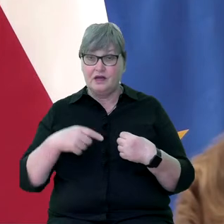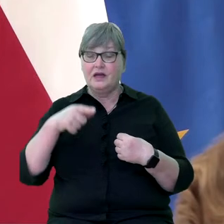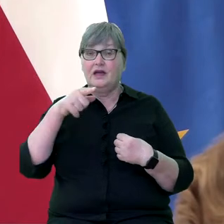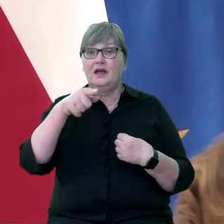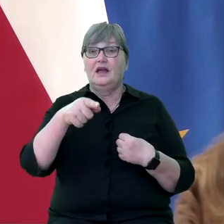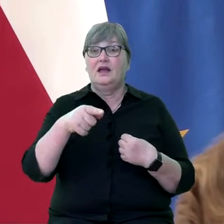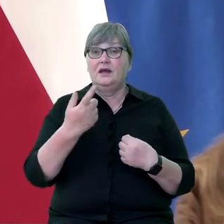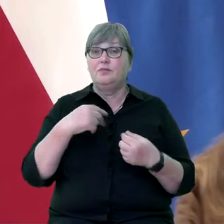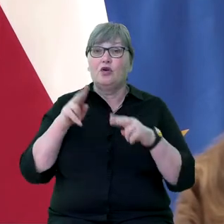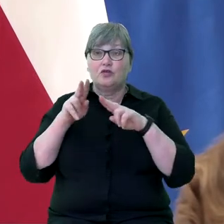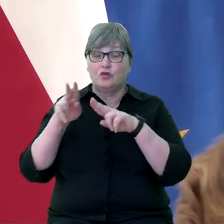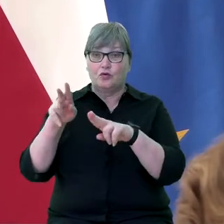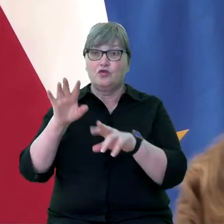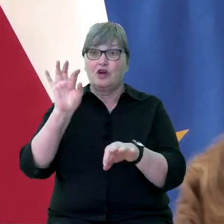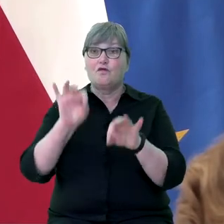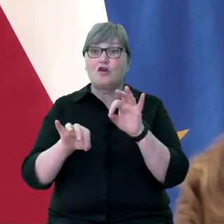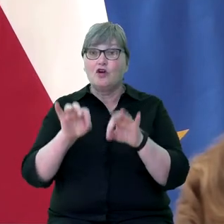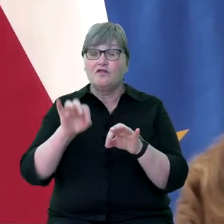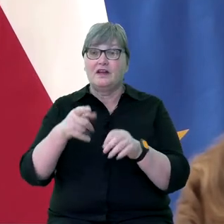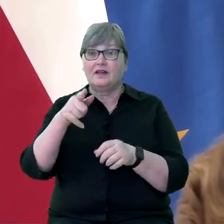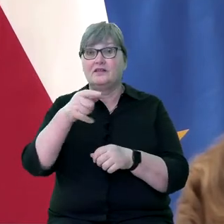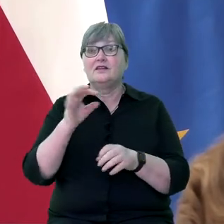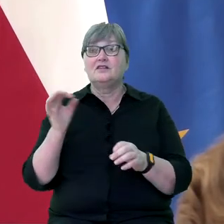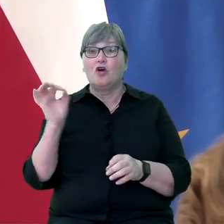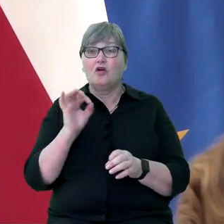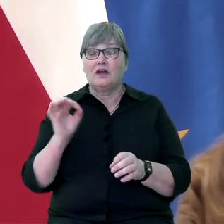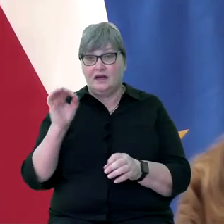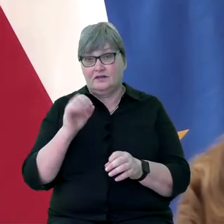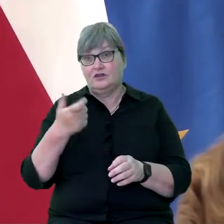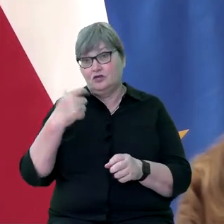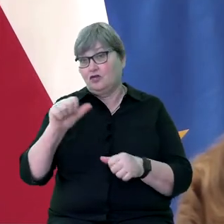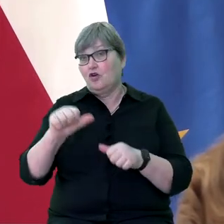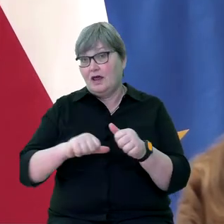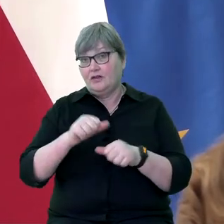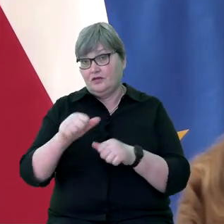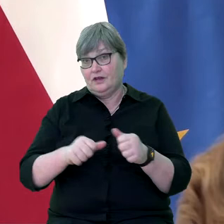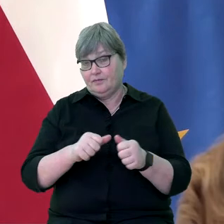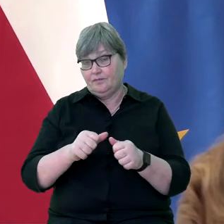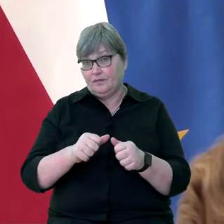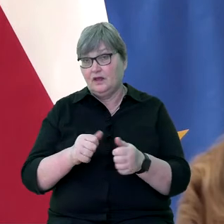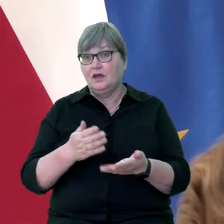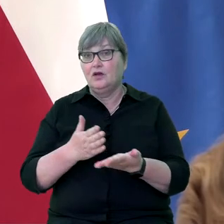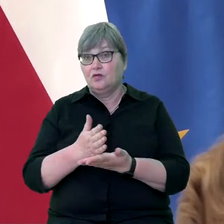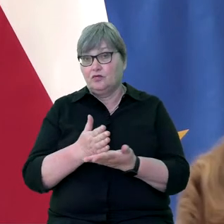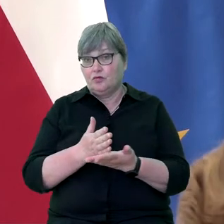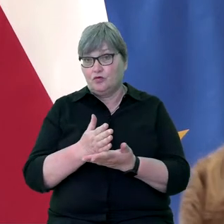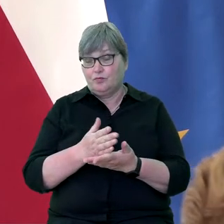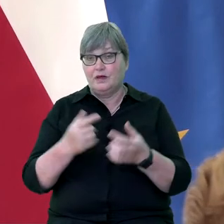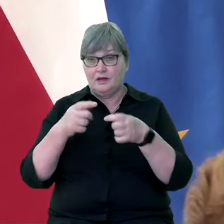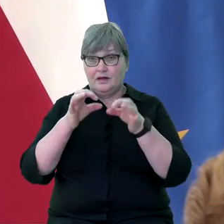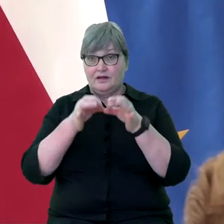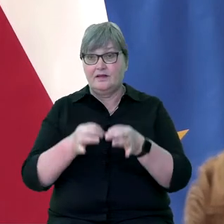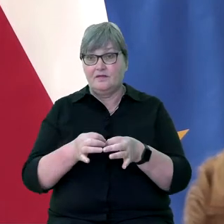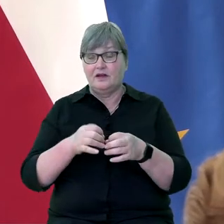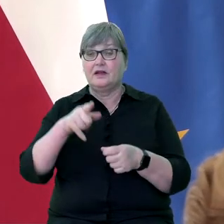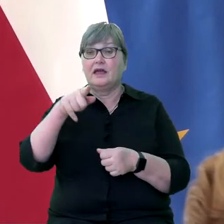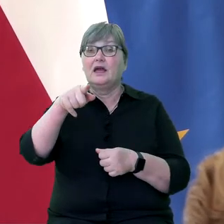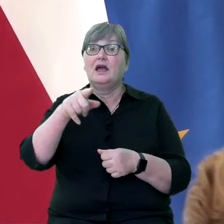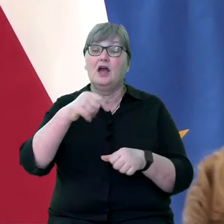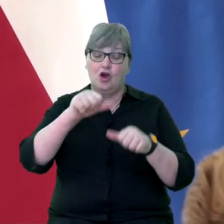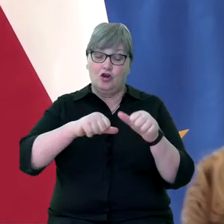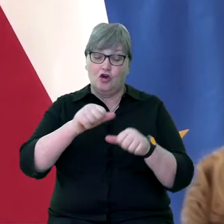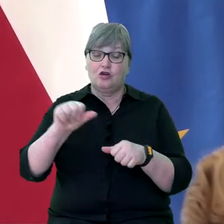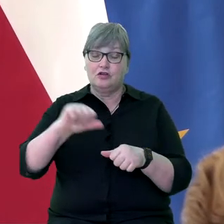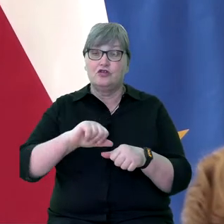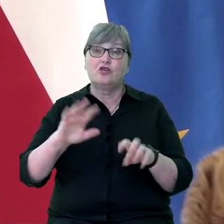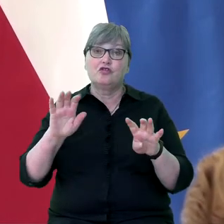ustawy o Państwowej Służbie Cywilnej. Szanowni Państwo, rok 2022 to czas